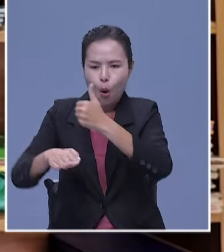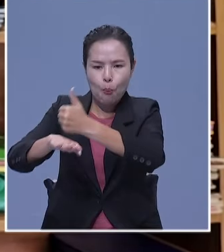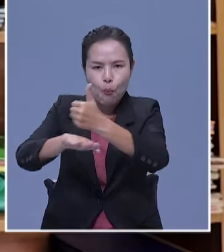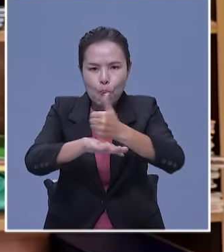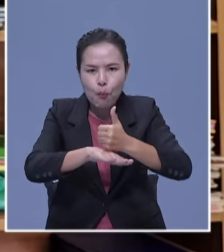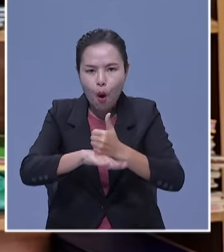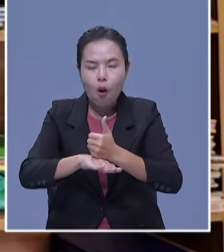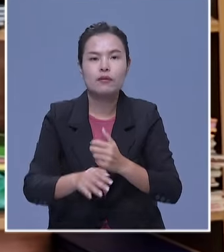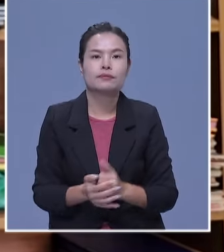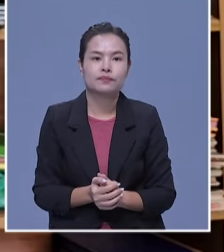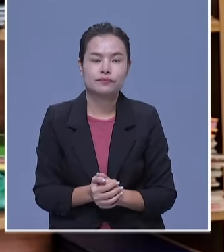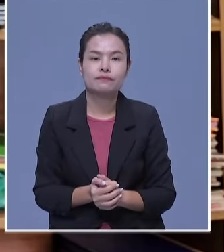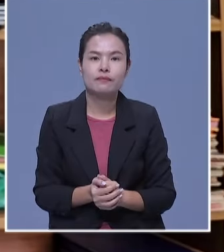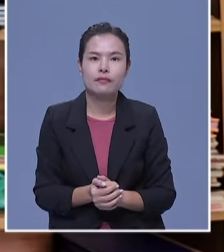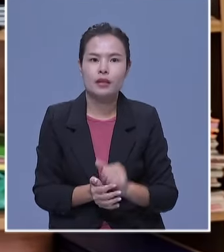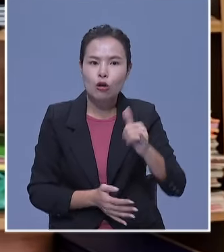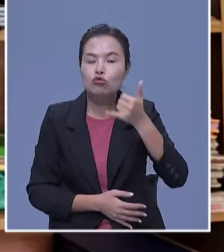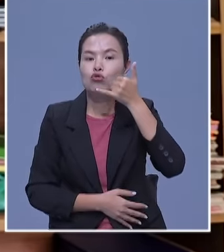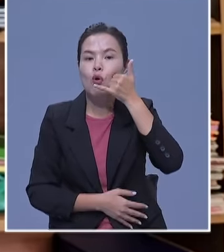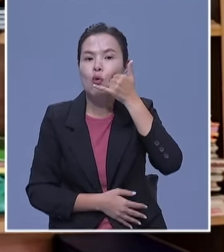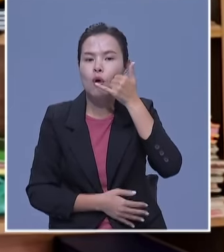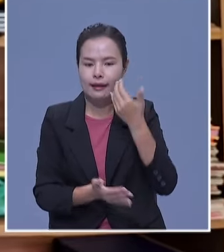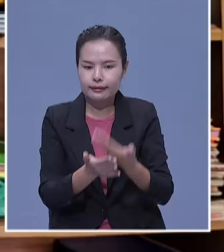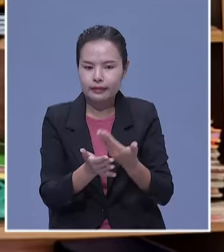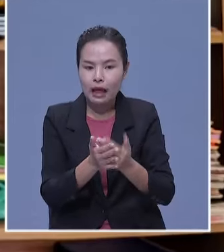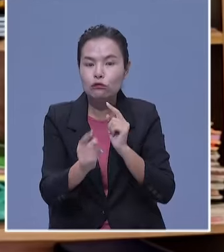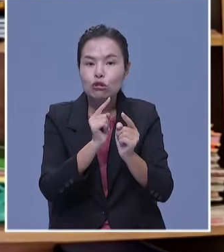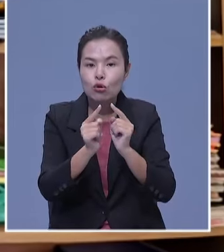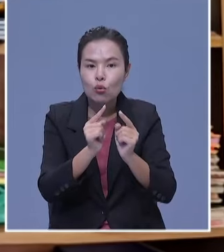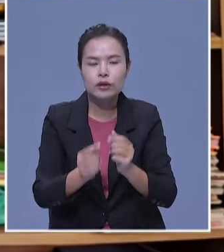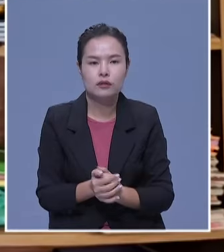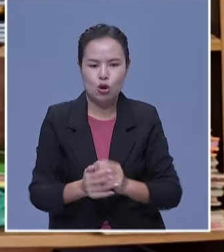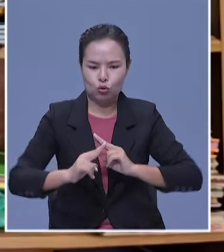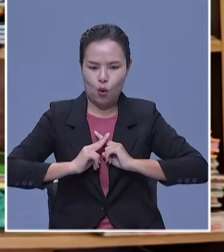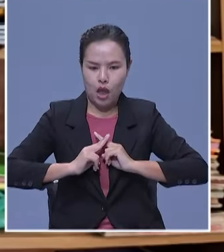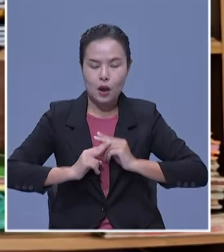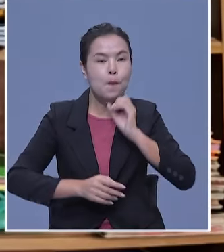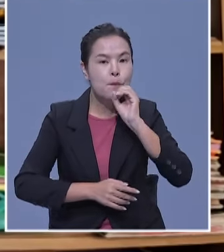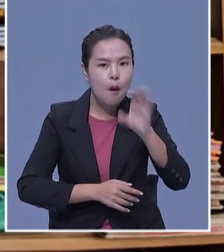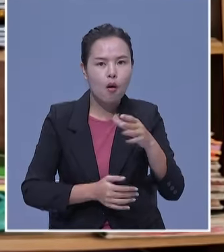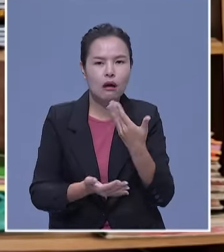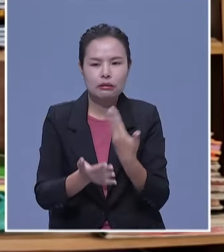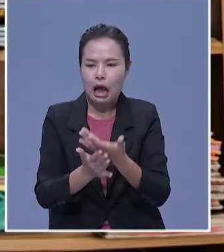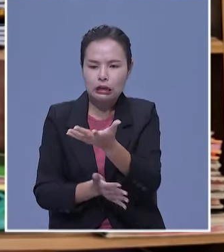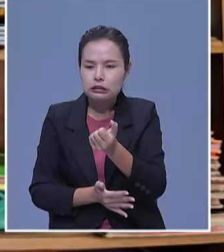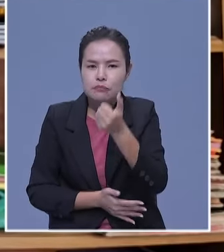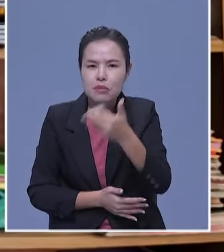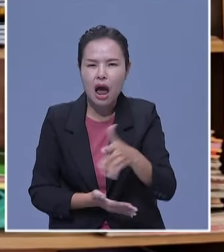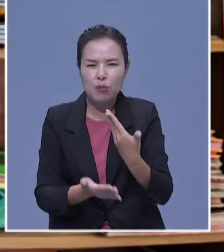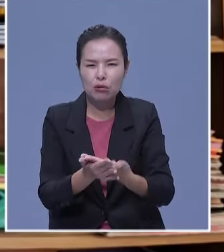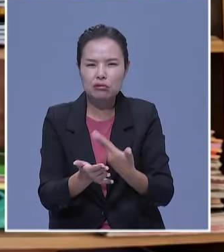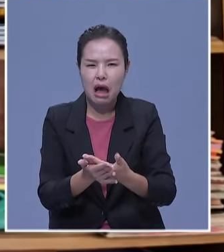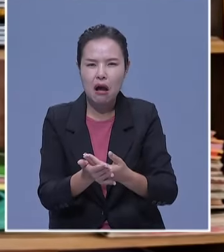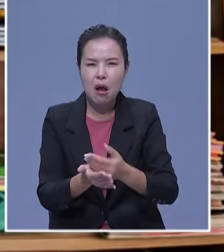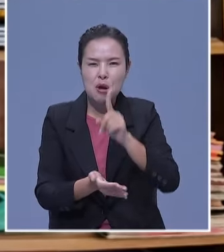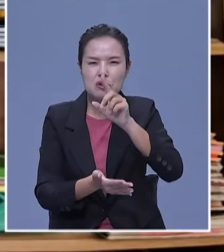นจากนั้นบุคคลดังกล่าวก็โทรมาสอบถามเรื่องเงินที่คุยกันไว้ตัวเองก็ให้คำตอบไปว่าหาไม่ได้เพราะว่าเงินมันเยอะพ